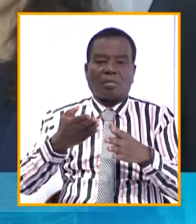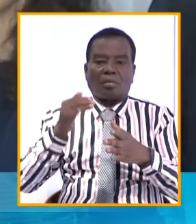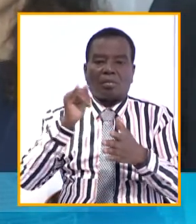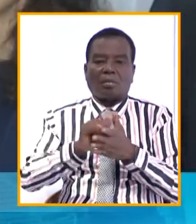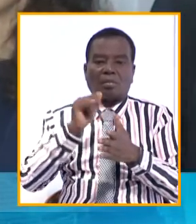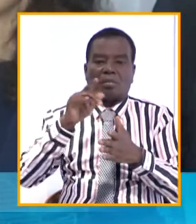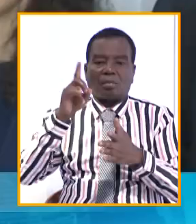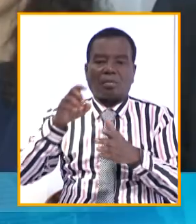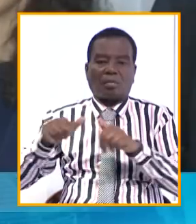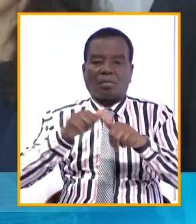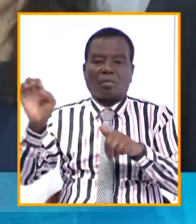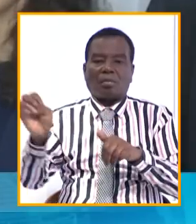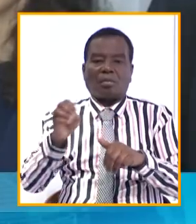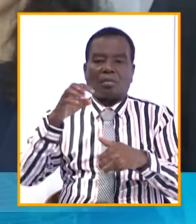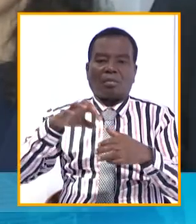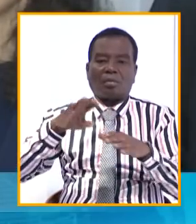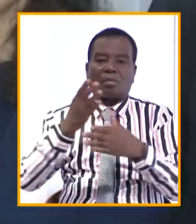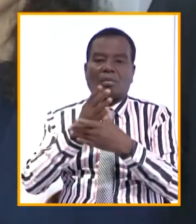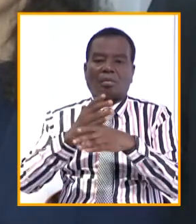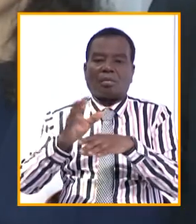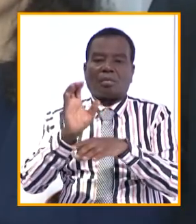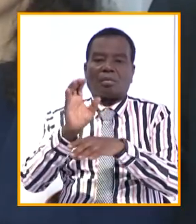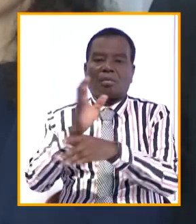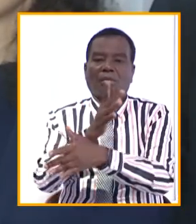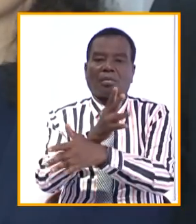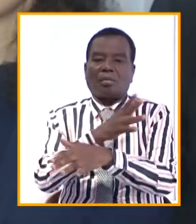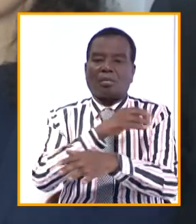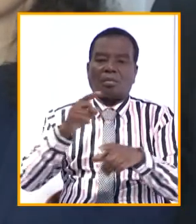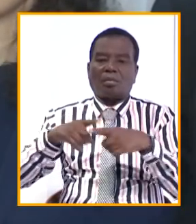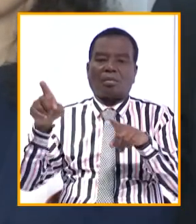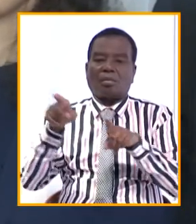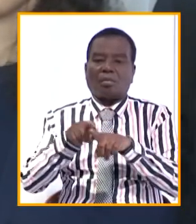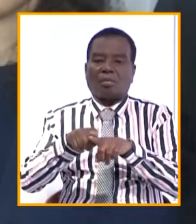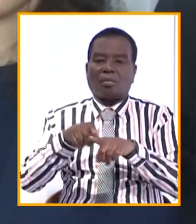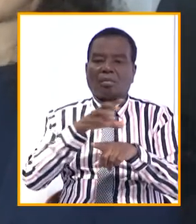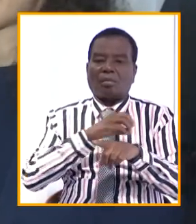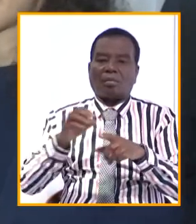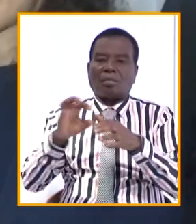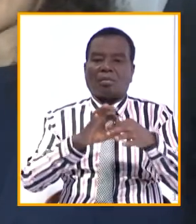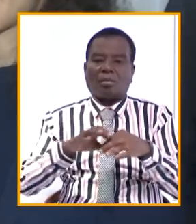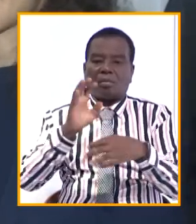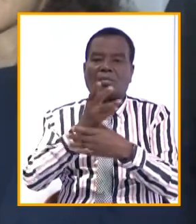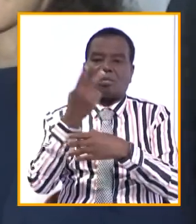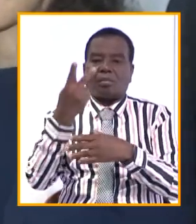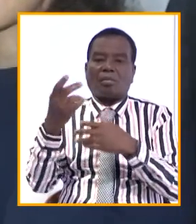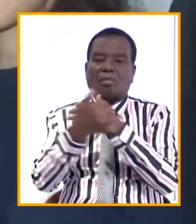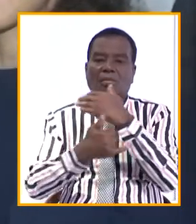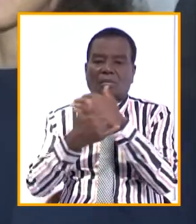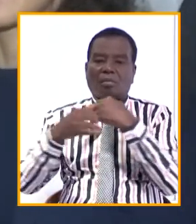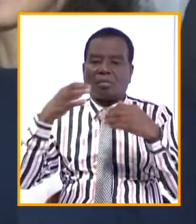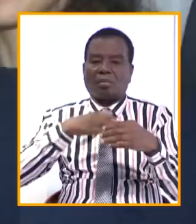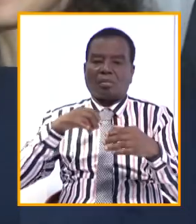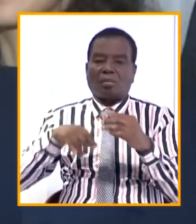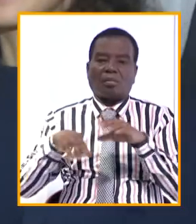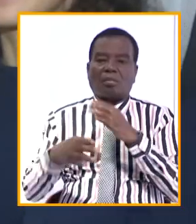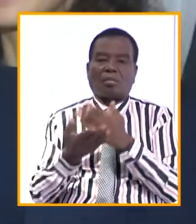sur les activités que l'Allemagne fait ici, mais aussi l'avenir de la coopération entre nos deux pays. Et nous souhaitons que ça